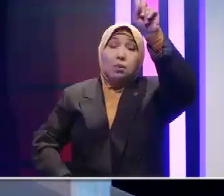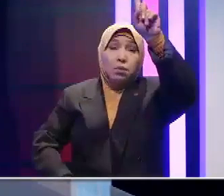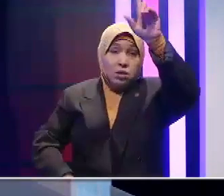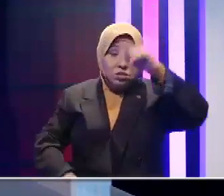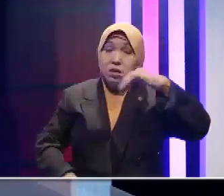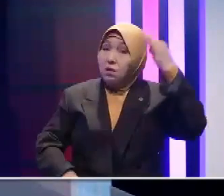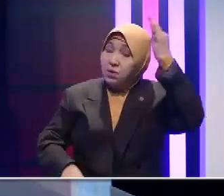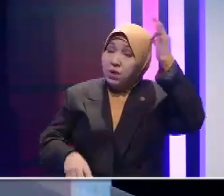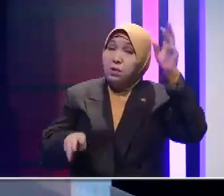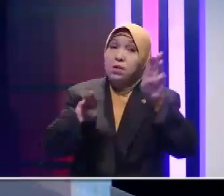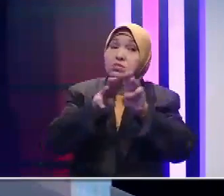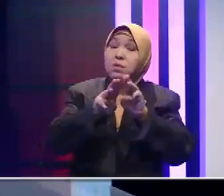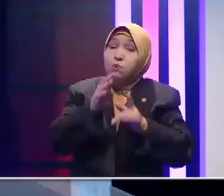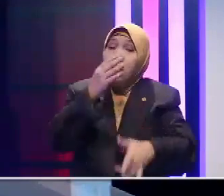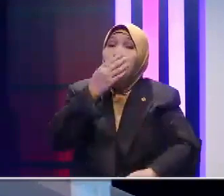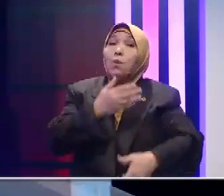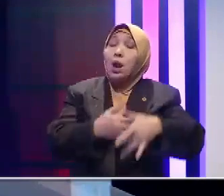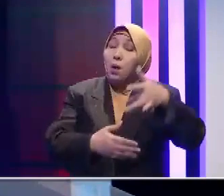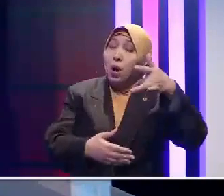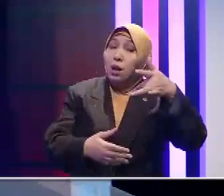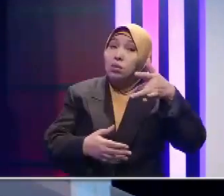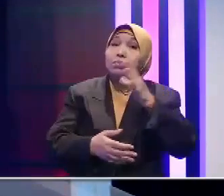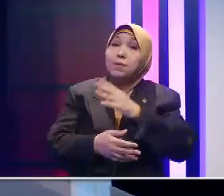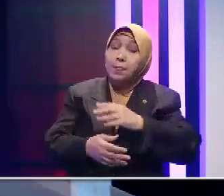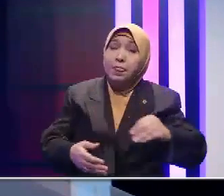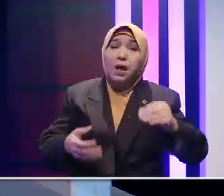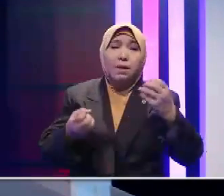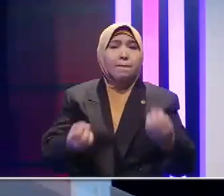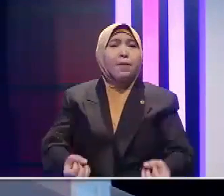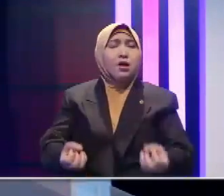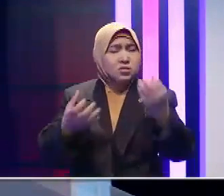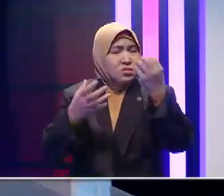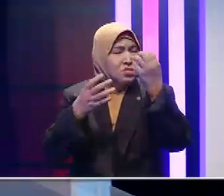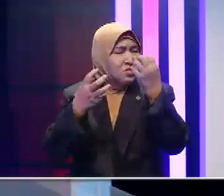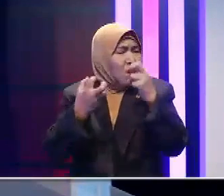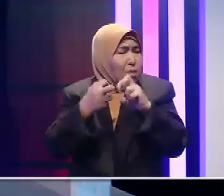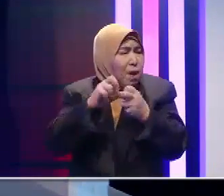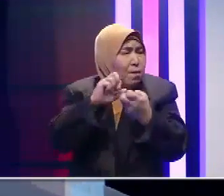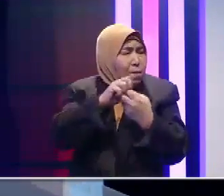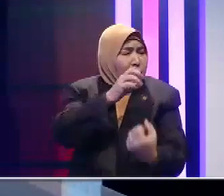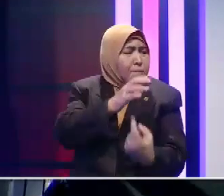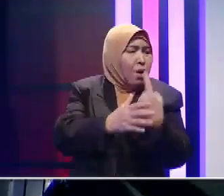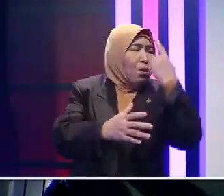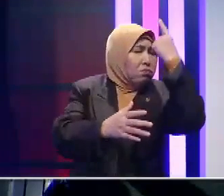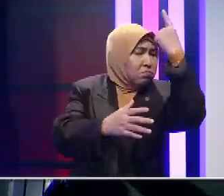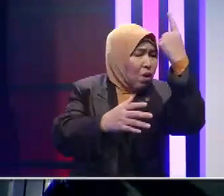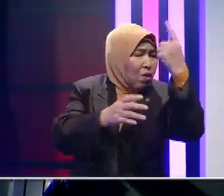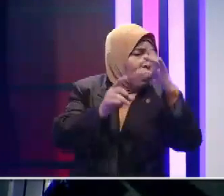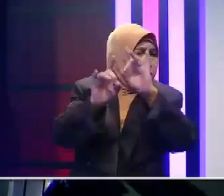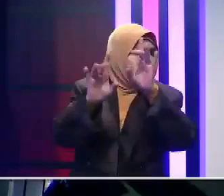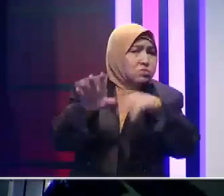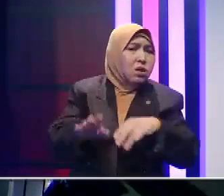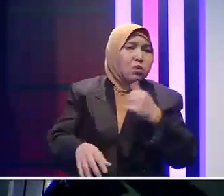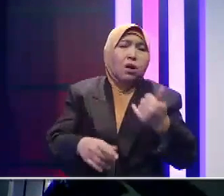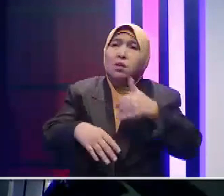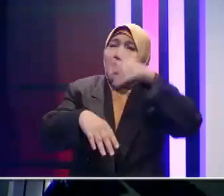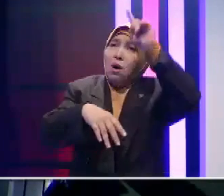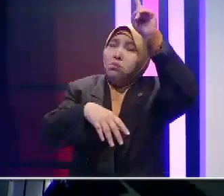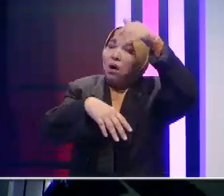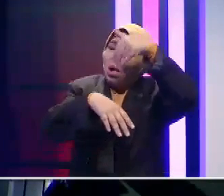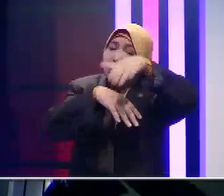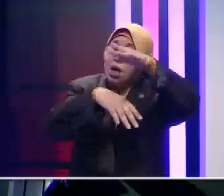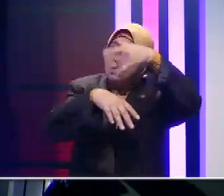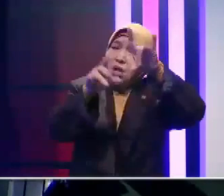beranggapan begitulah awal-awalnya. Dan banyak konflik-konflik, Allah hantar hujan. Allah hantar hujan dan